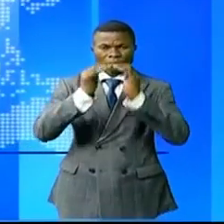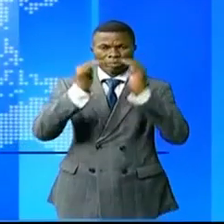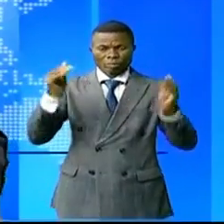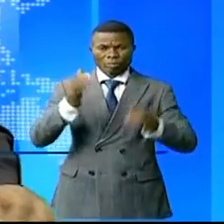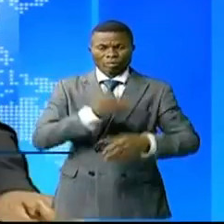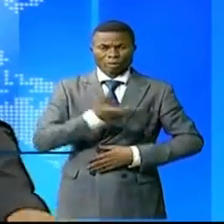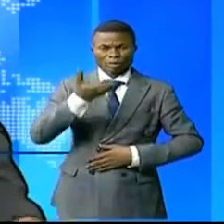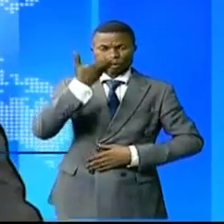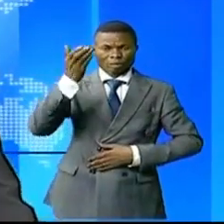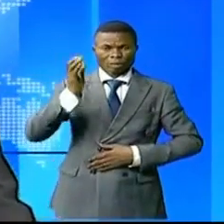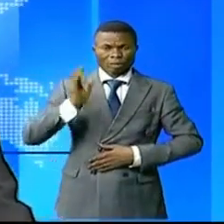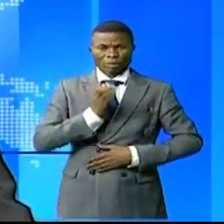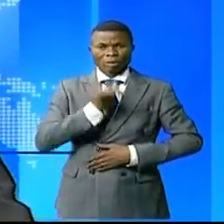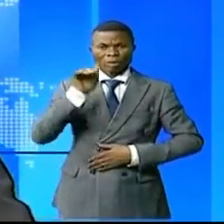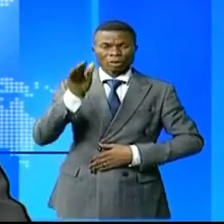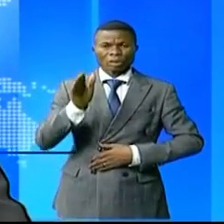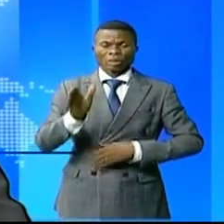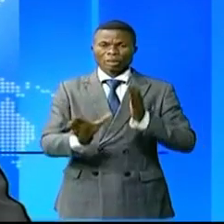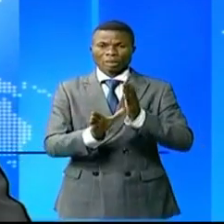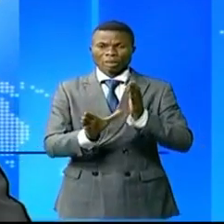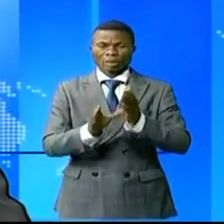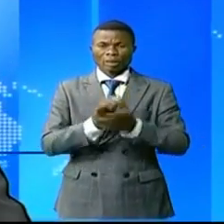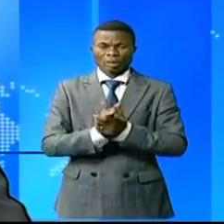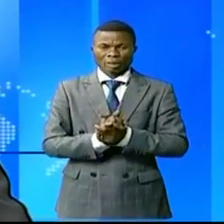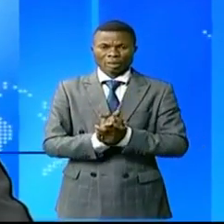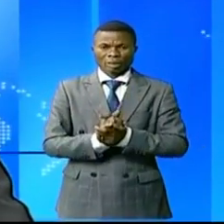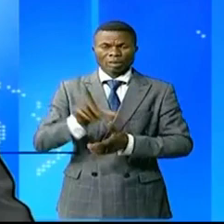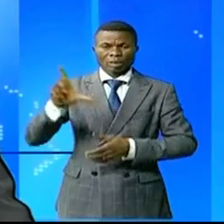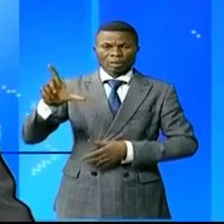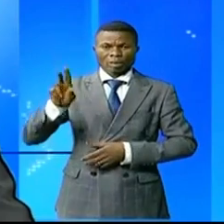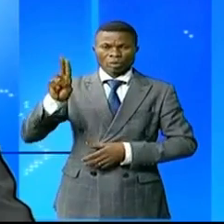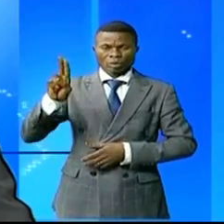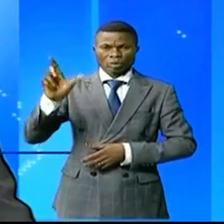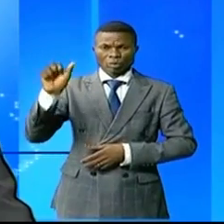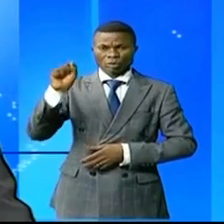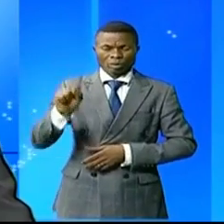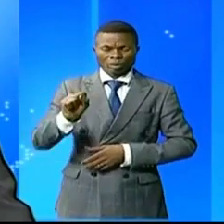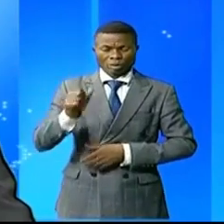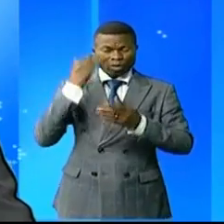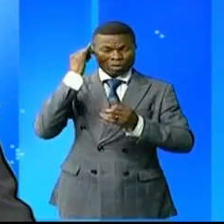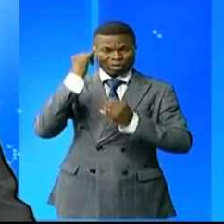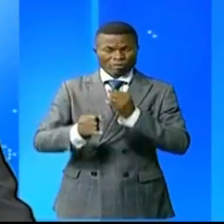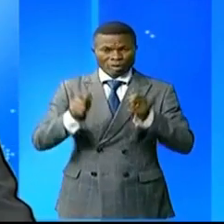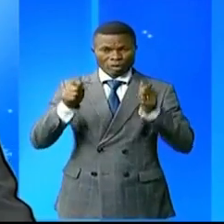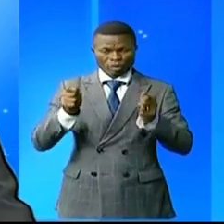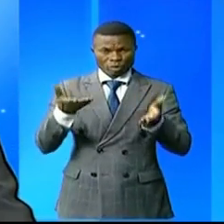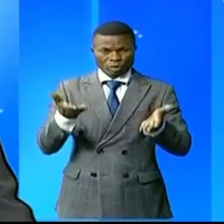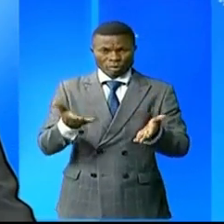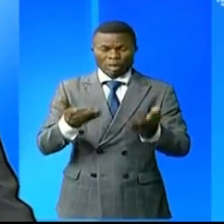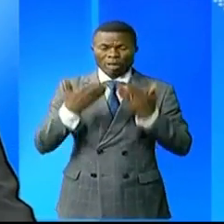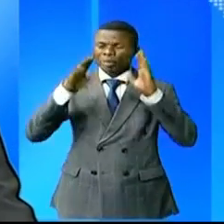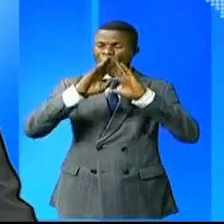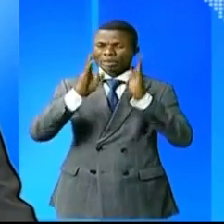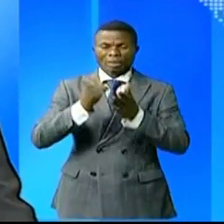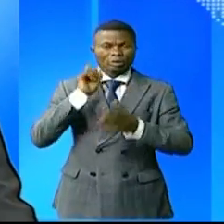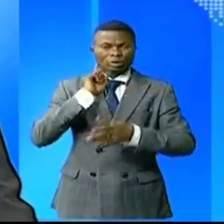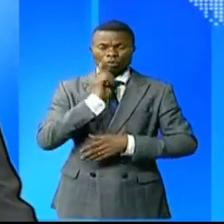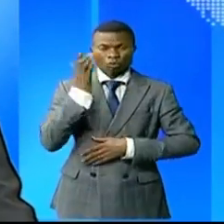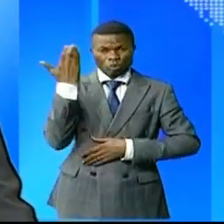l'âme du directeur Anekintin Lusaku. Voilà ce qui met fin à ce journal. Merci à vous de nous